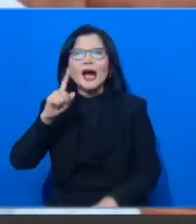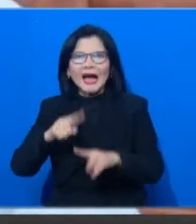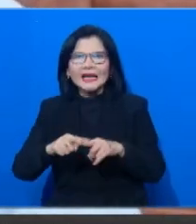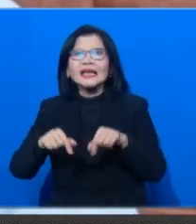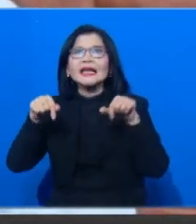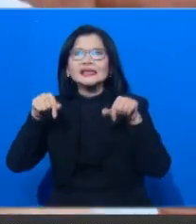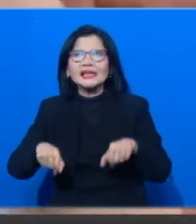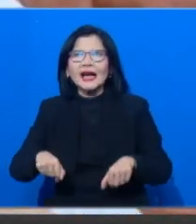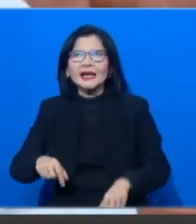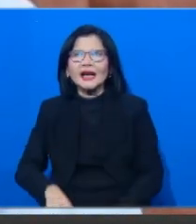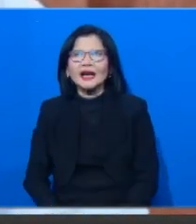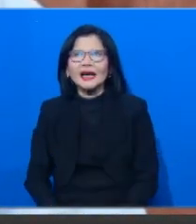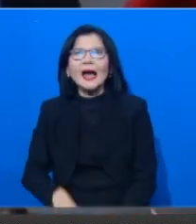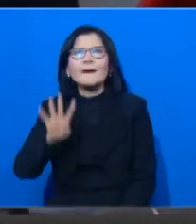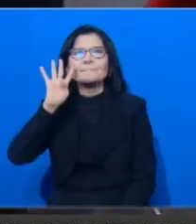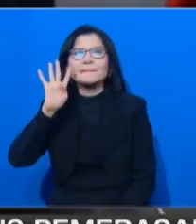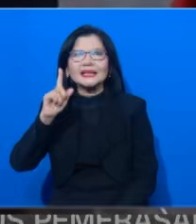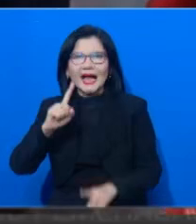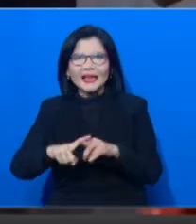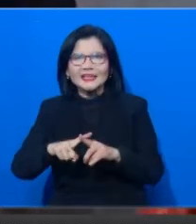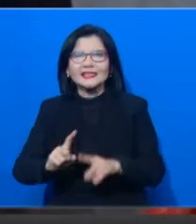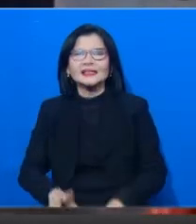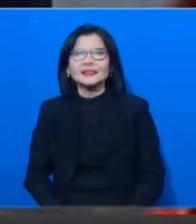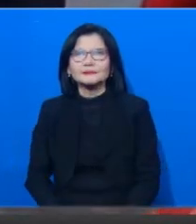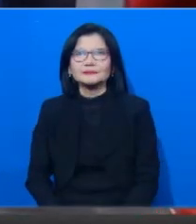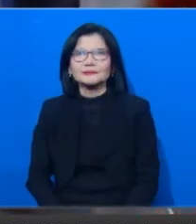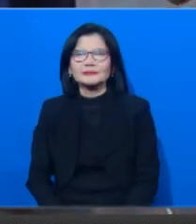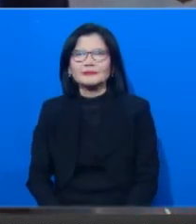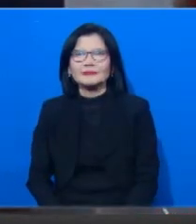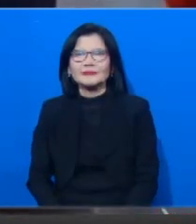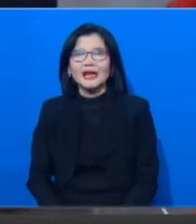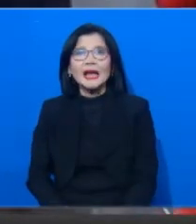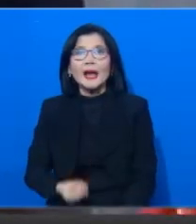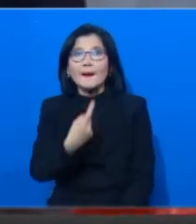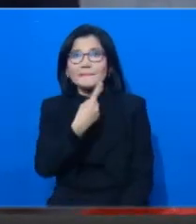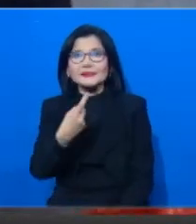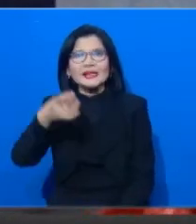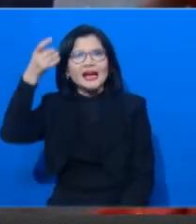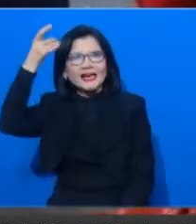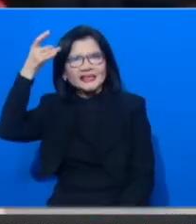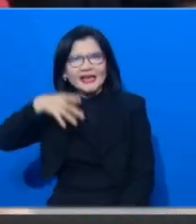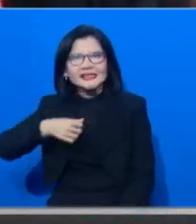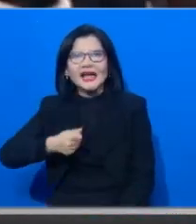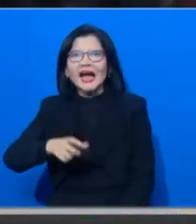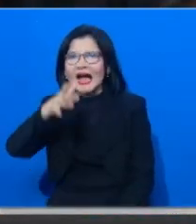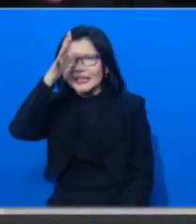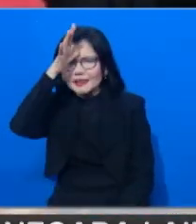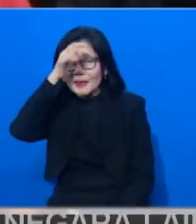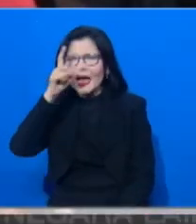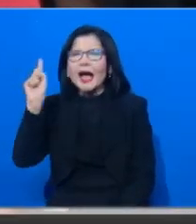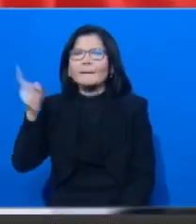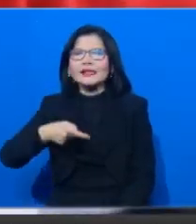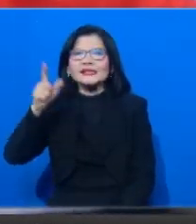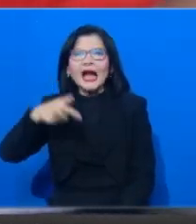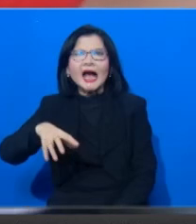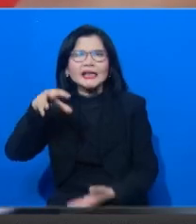kita ngambilnya seminggu empat kali. Hampir di setiap desa maupun banjar di Bali, selalu ada sanggar seni yang menjadi